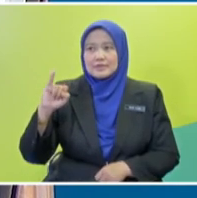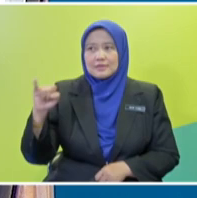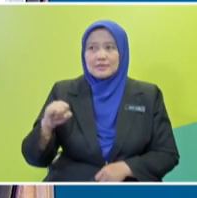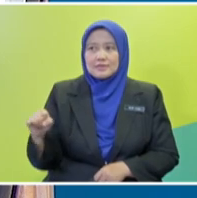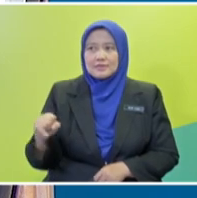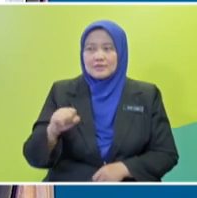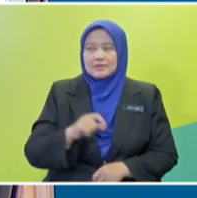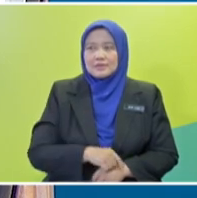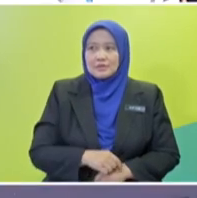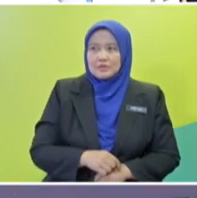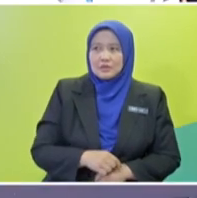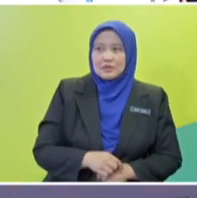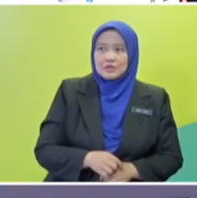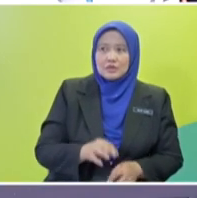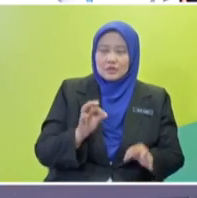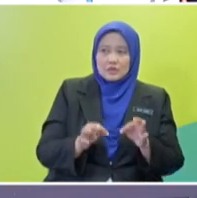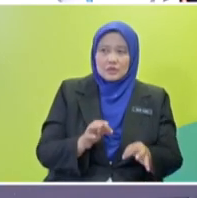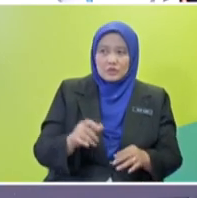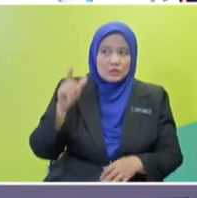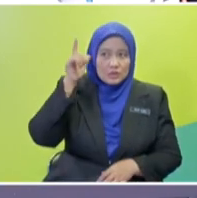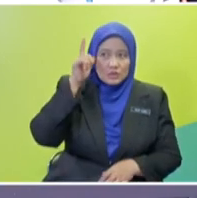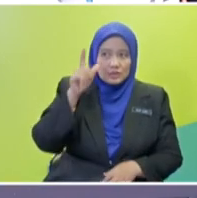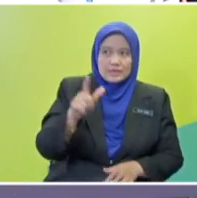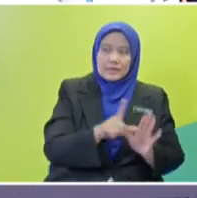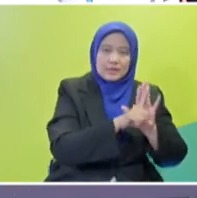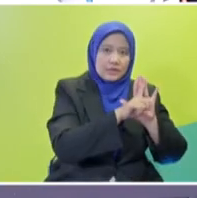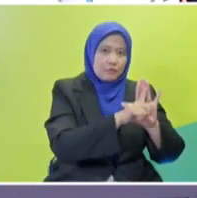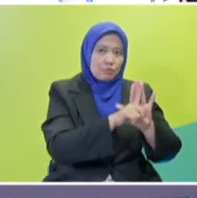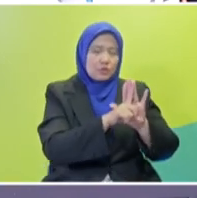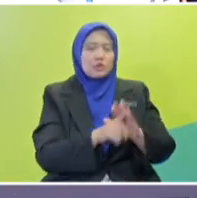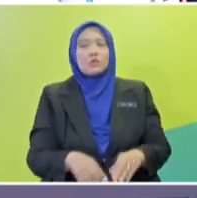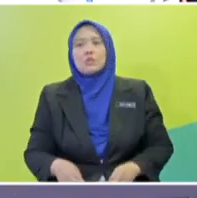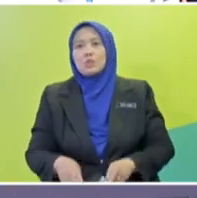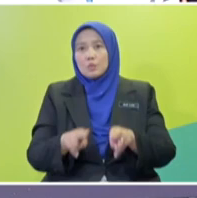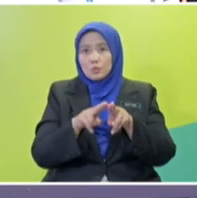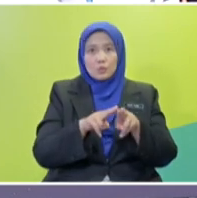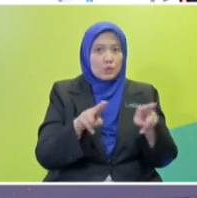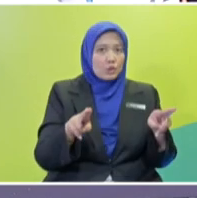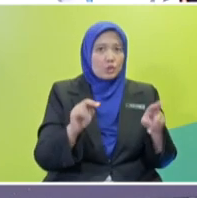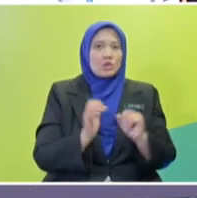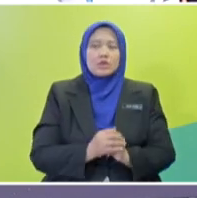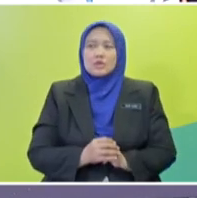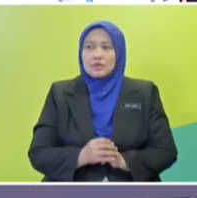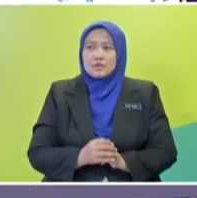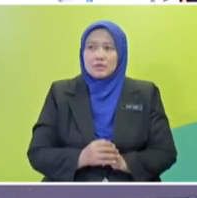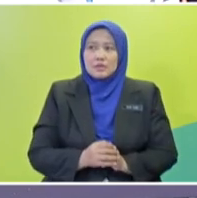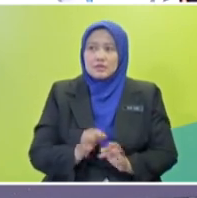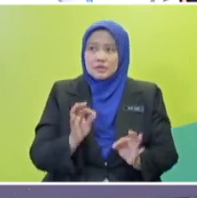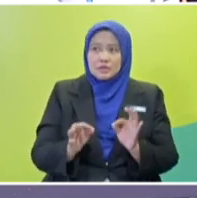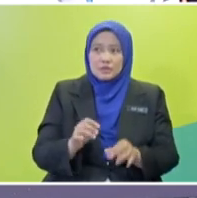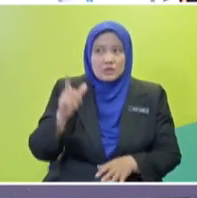Pada ukuran kayak ukuran ini label ukuran ini supaya orang tahu saya itu sesuai atau tidak dengan kunci